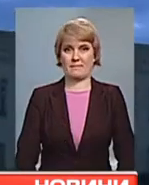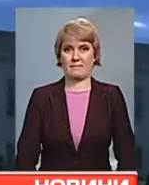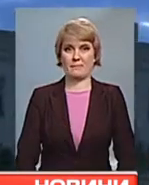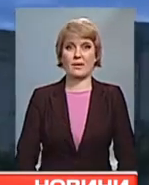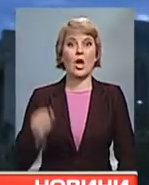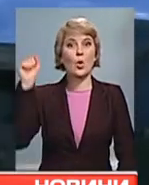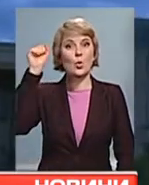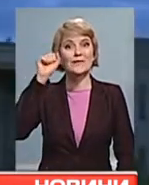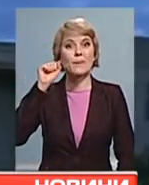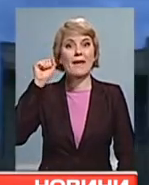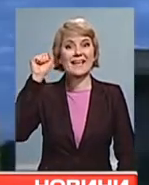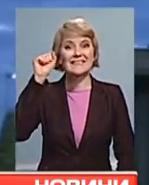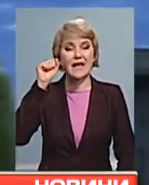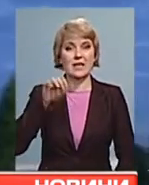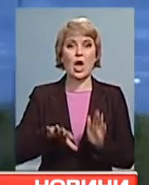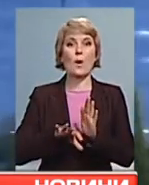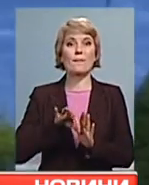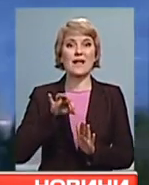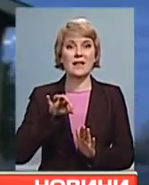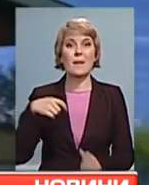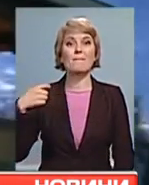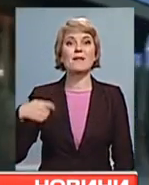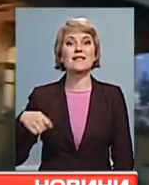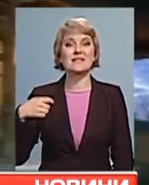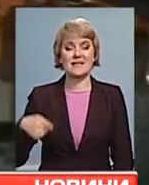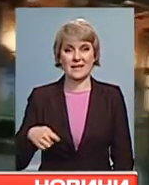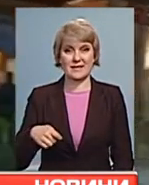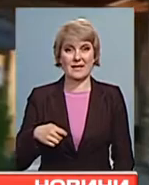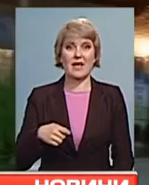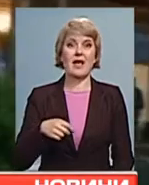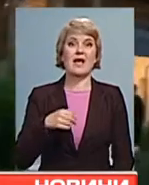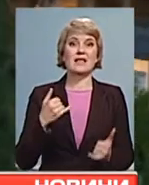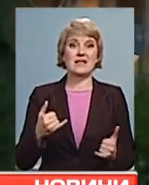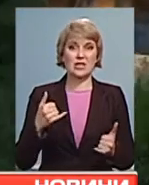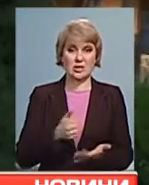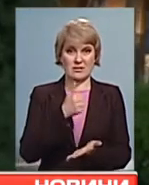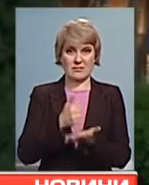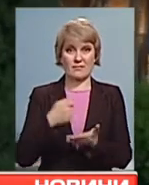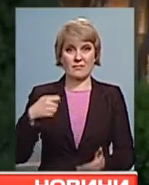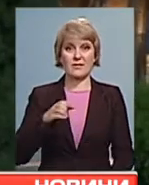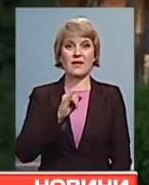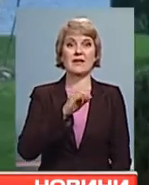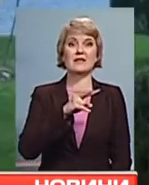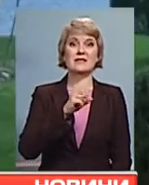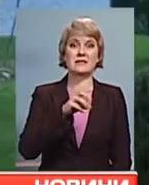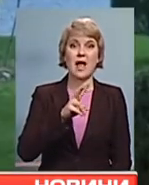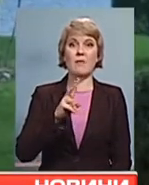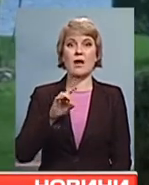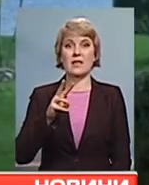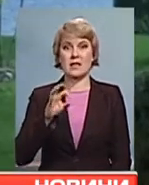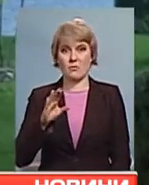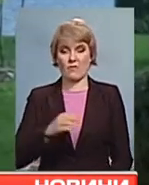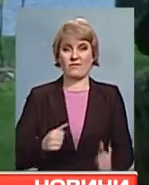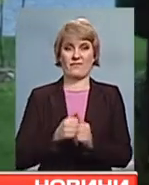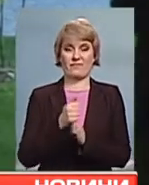А в Узбекистані обирали президента. За попередніми даними, вперед веде нинішній глава держави Іслам Карімов. Кандидатів четверо.